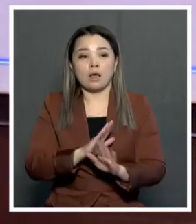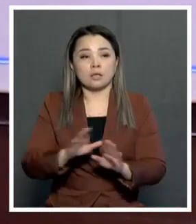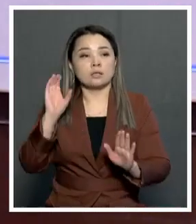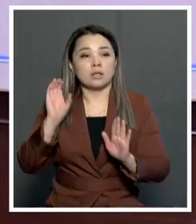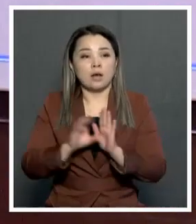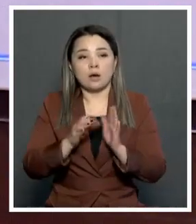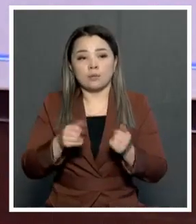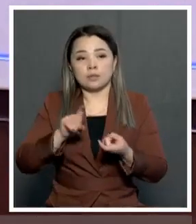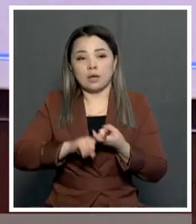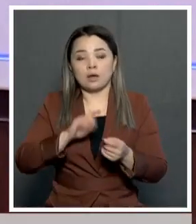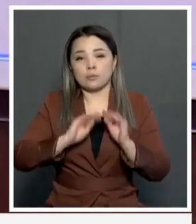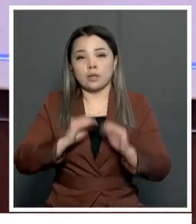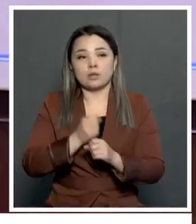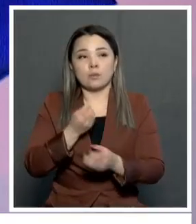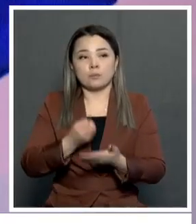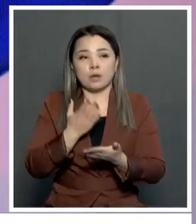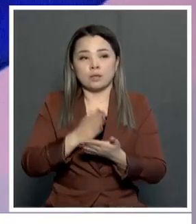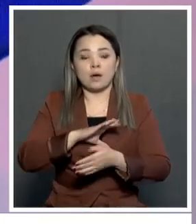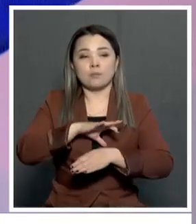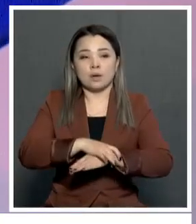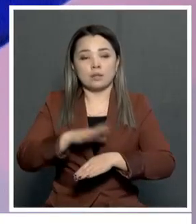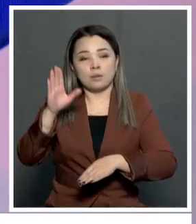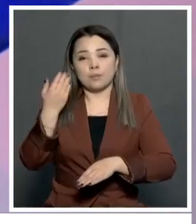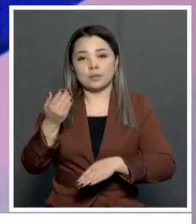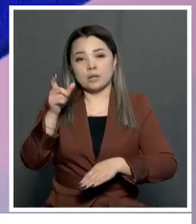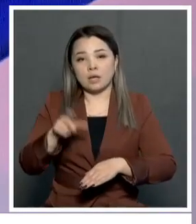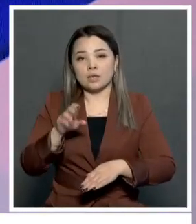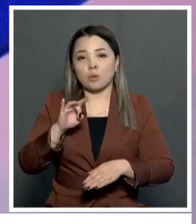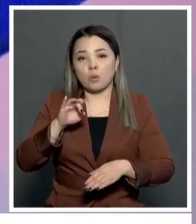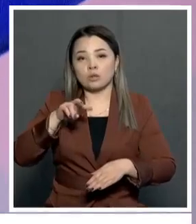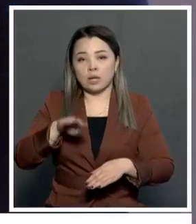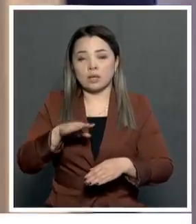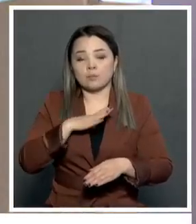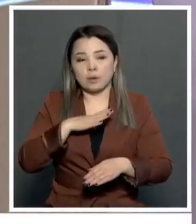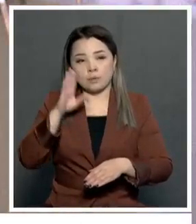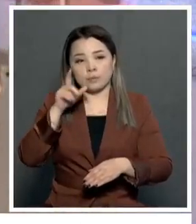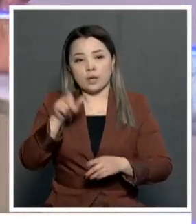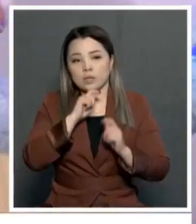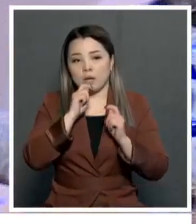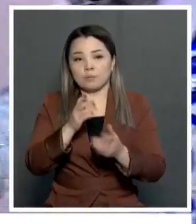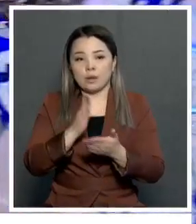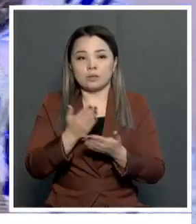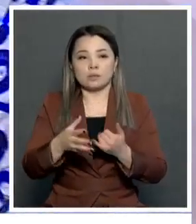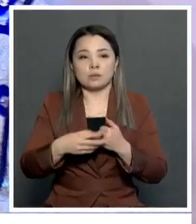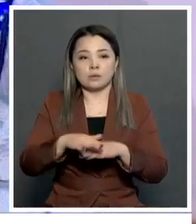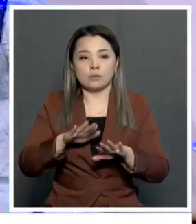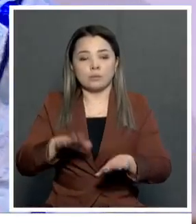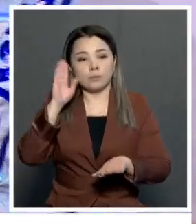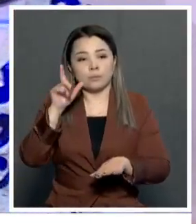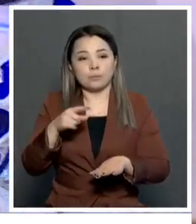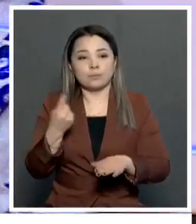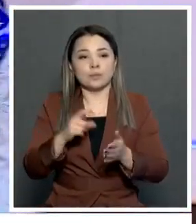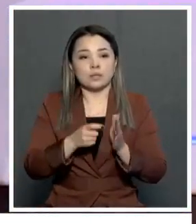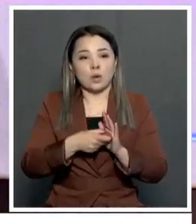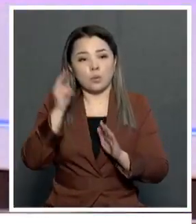арналған заманауи құрылғы мен бағалы білезікті бай жігіт Ерболатқа бүгін Түркия елшілігі табыстады. Тұғыл ауылындағы Балдырған 1-ші